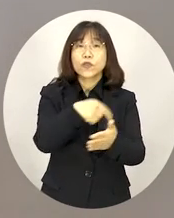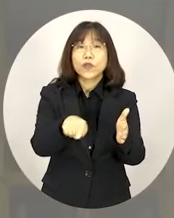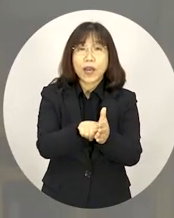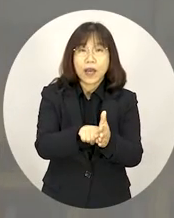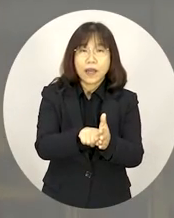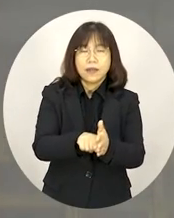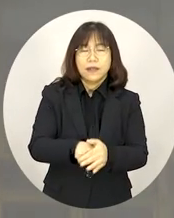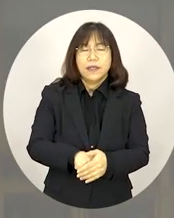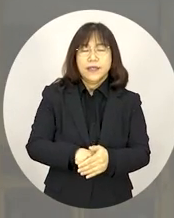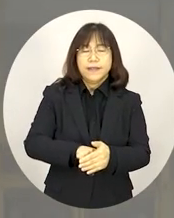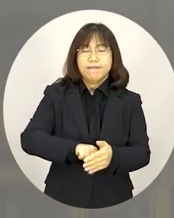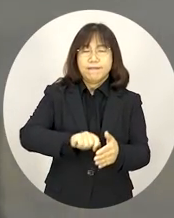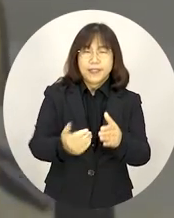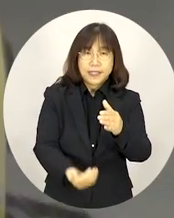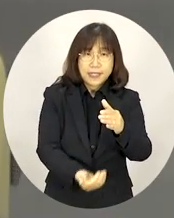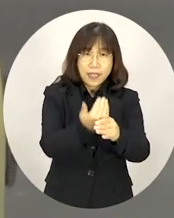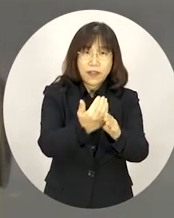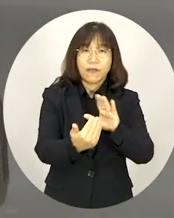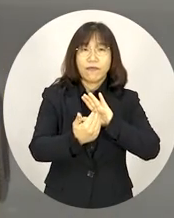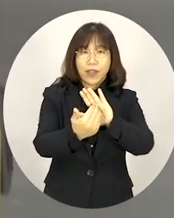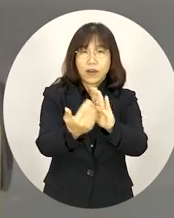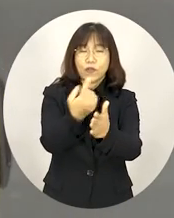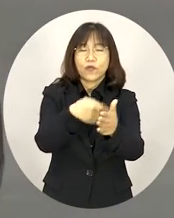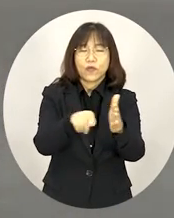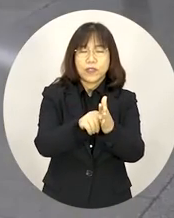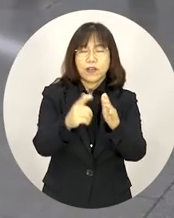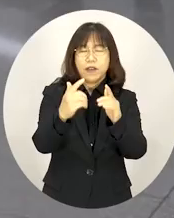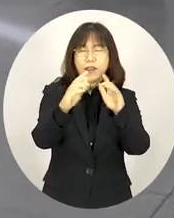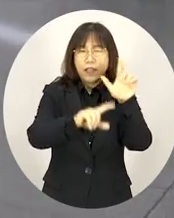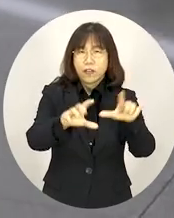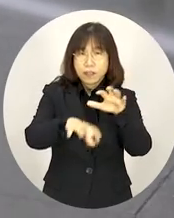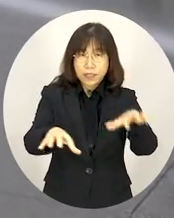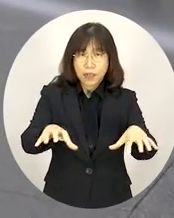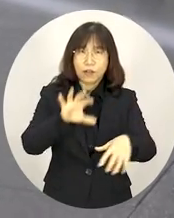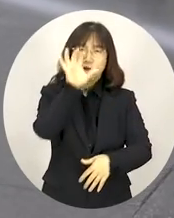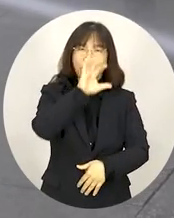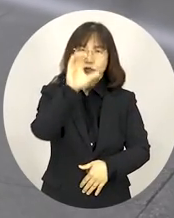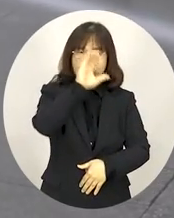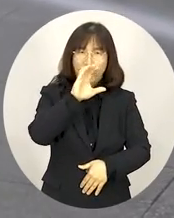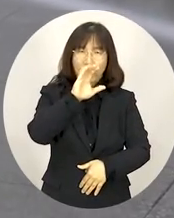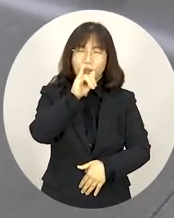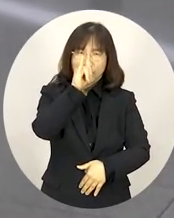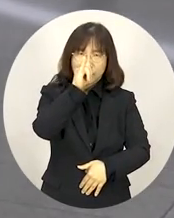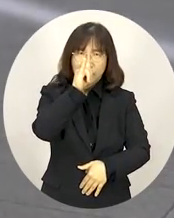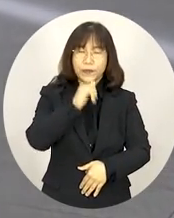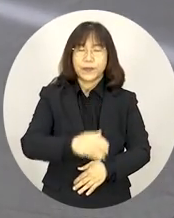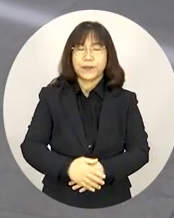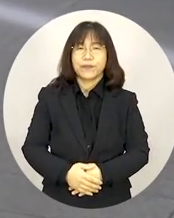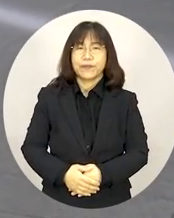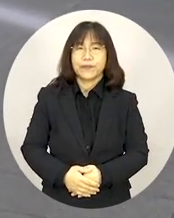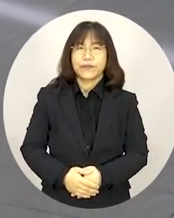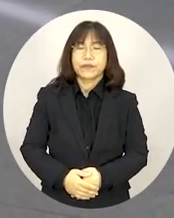올해는 위기상황 발생 시 대응 능력을 강화하기 위해 현장훈련 중심으로 이루어졌습니다.